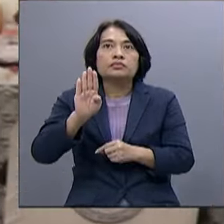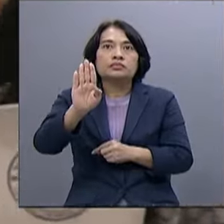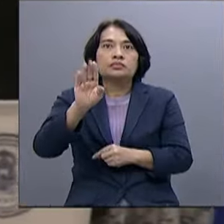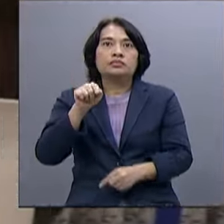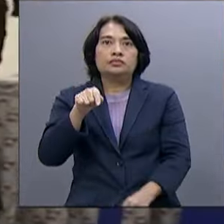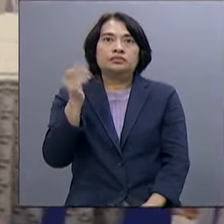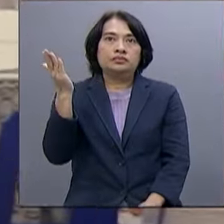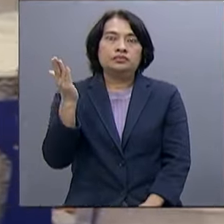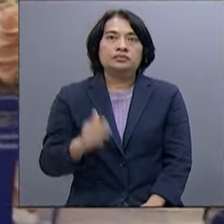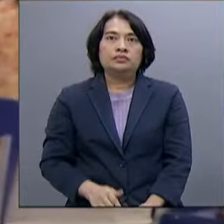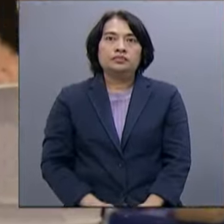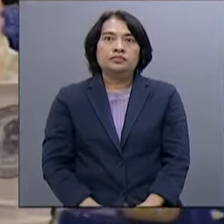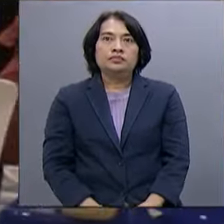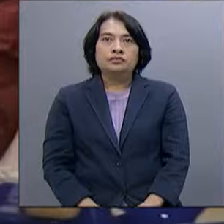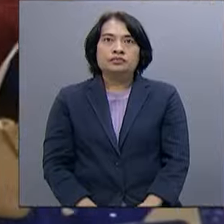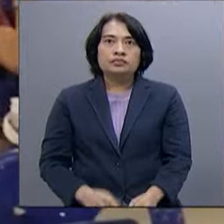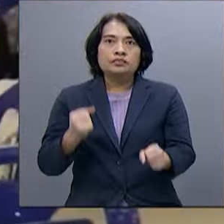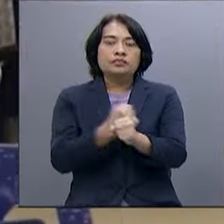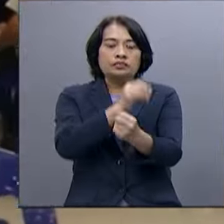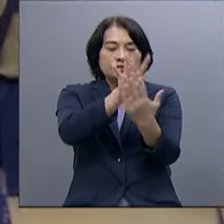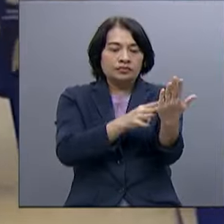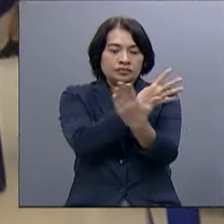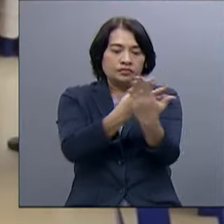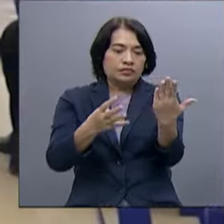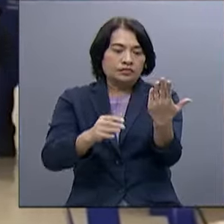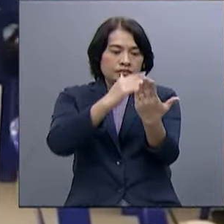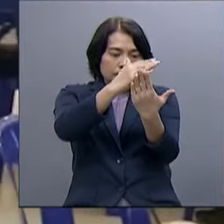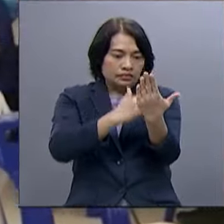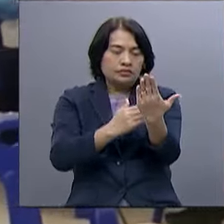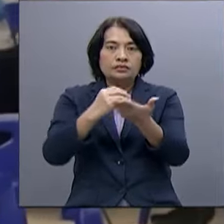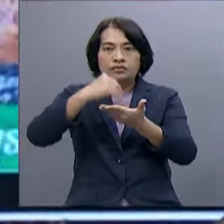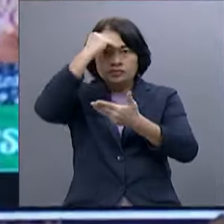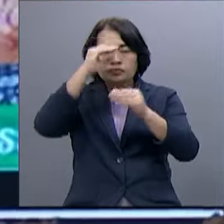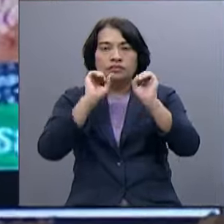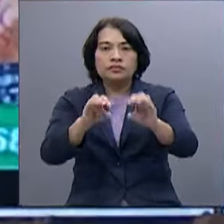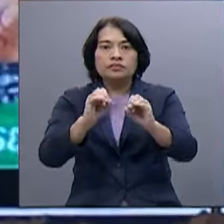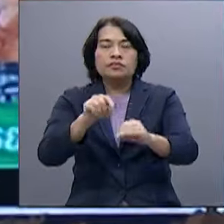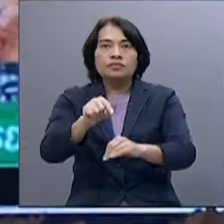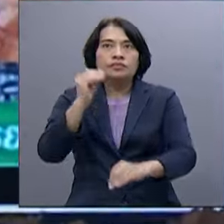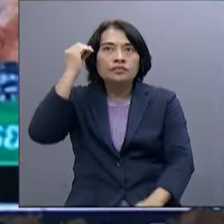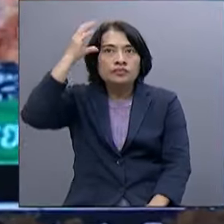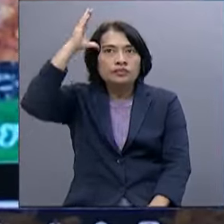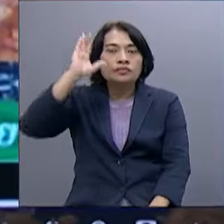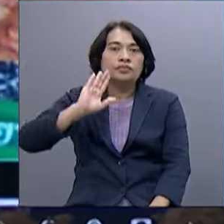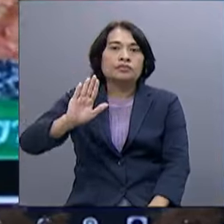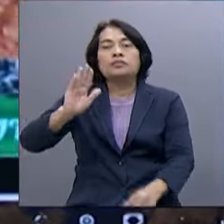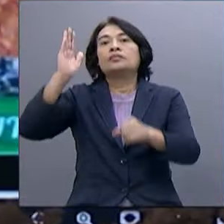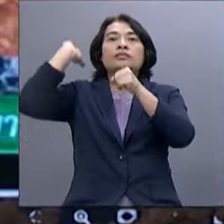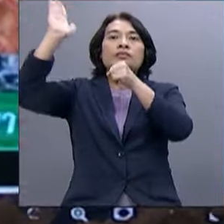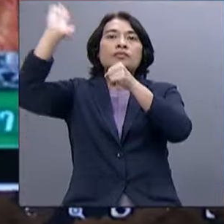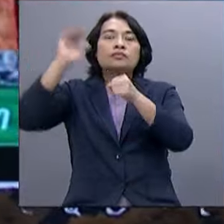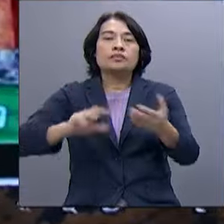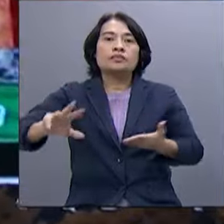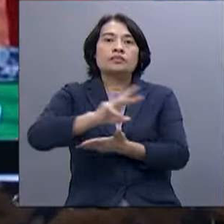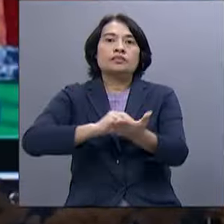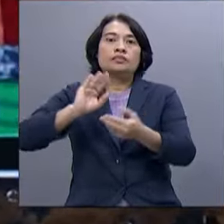step นะครับเพื่อเป็นการฝึกวางแผนสร้างกลยุทธ์การเรียนการสอนผ่านองค์ความรู้จากวิทยากรที่มาจากมหาวิ